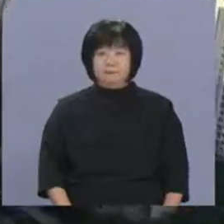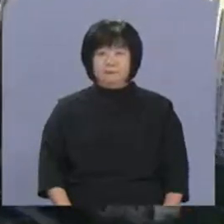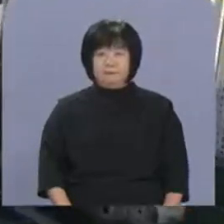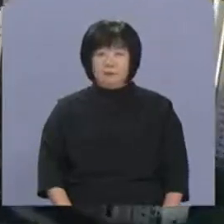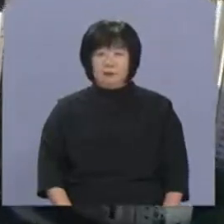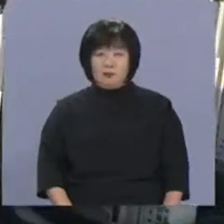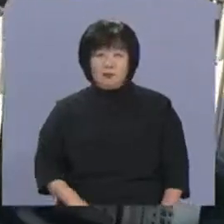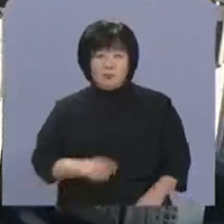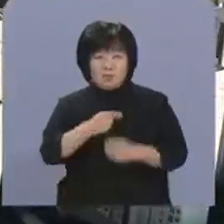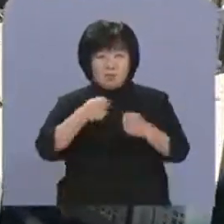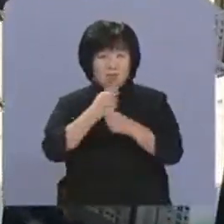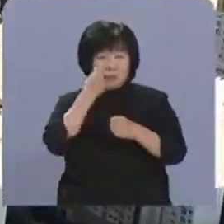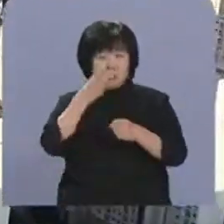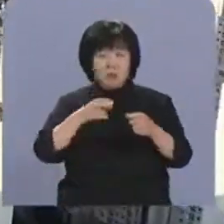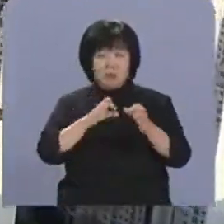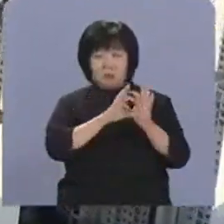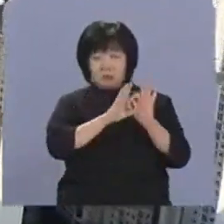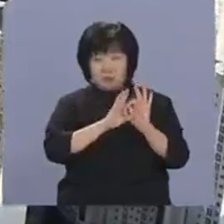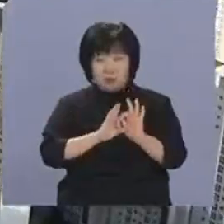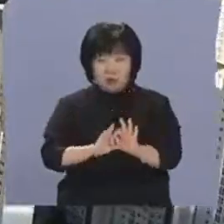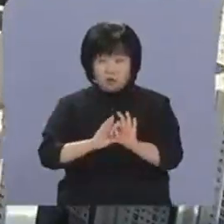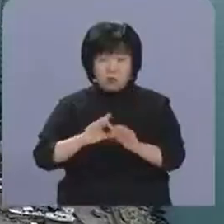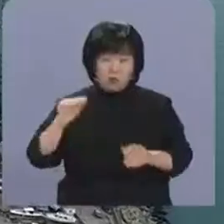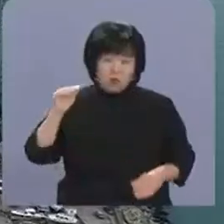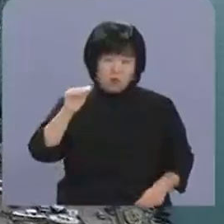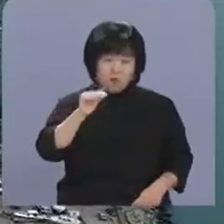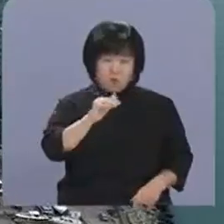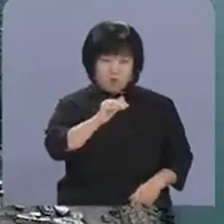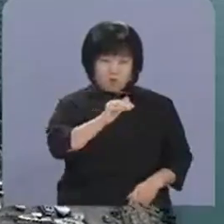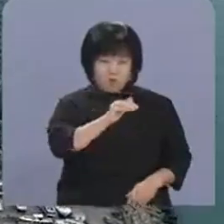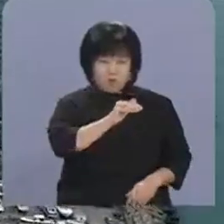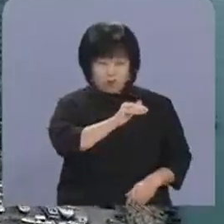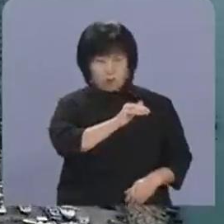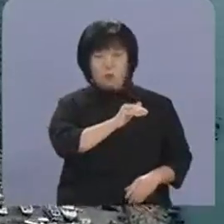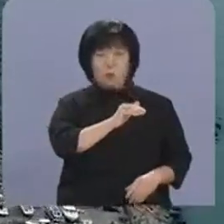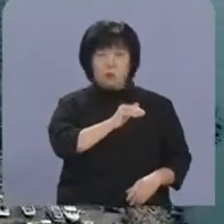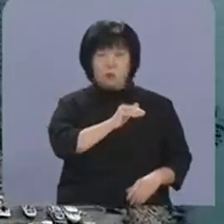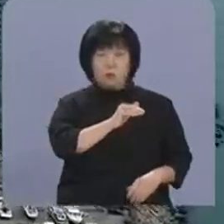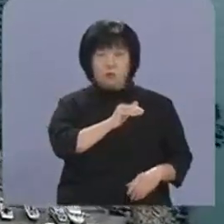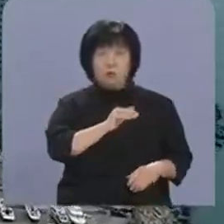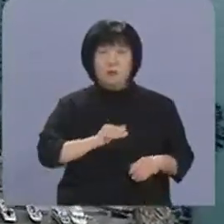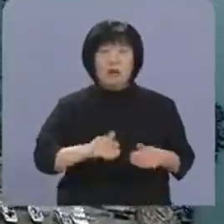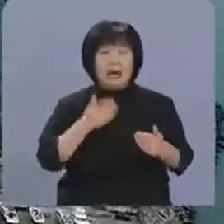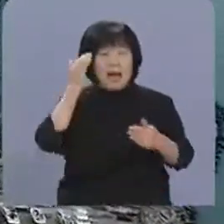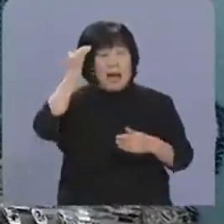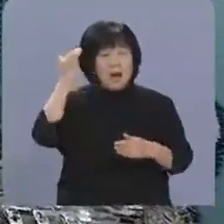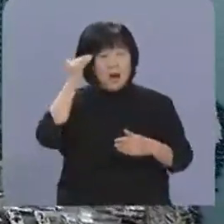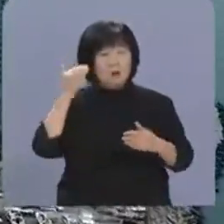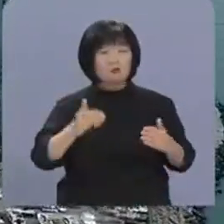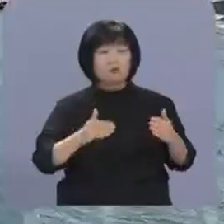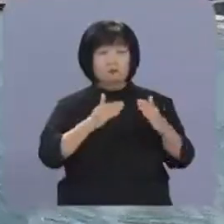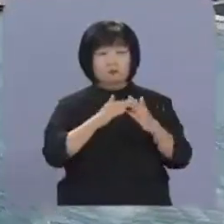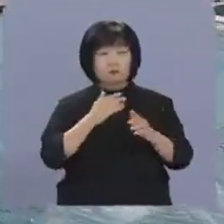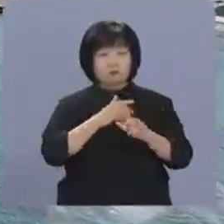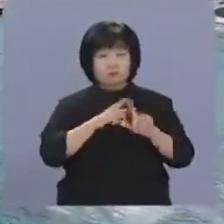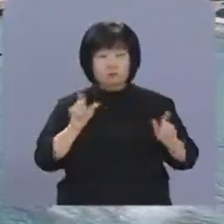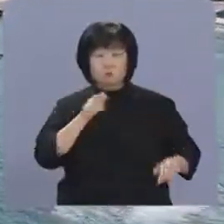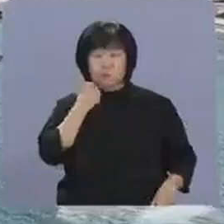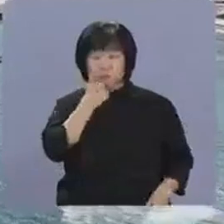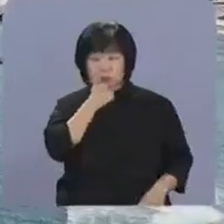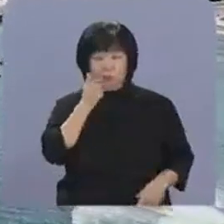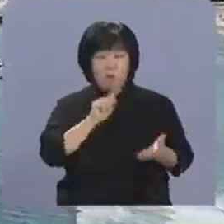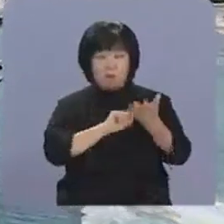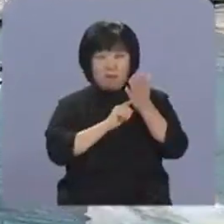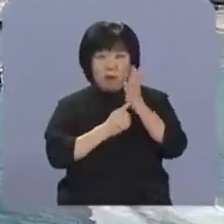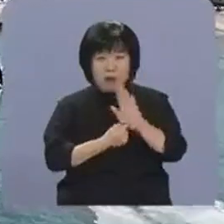60주 동안 지속된 부산 아파트 가격의 하락세가 멈췄습니다 한국 부동산원이 발표한 7월 5째 주 주간 아파트